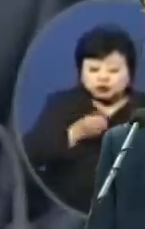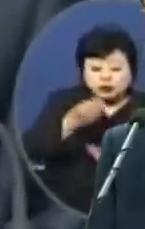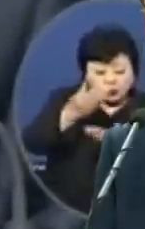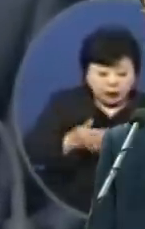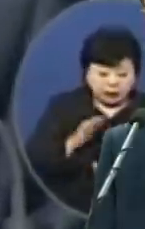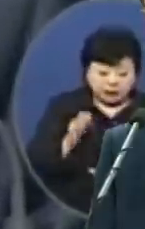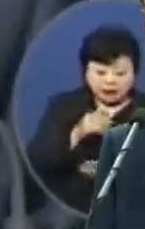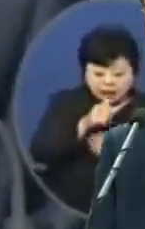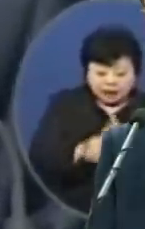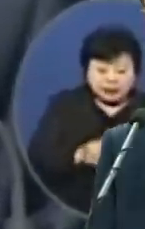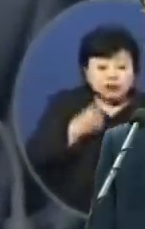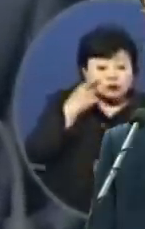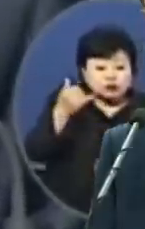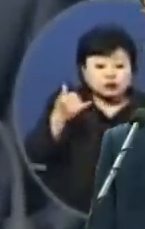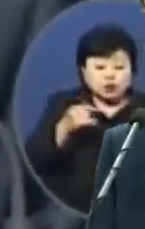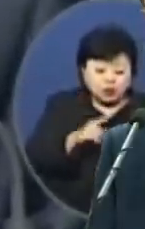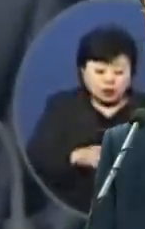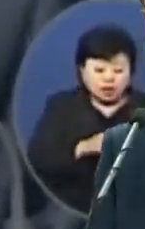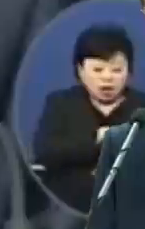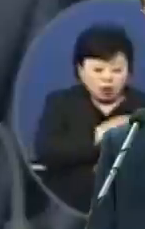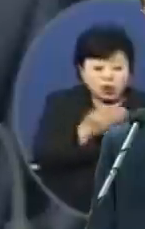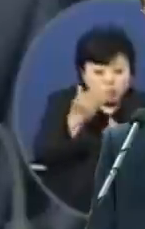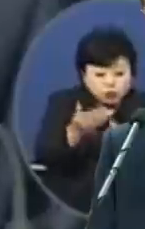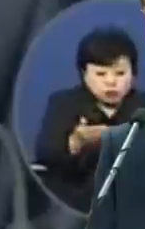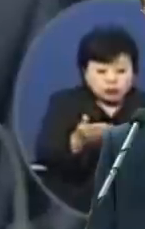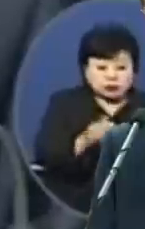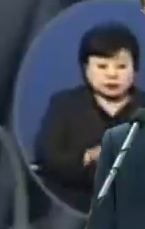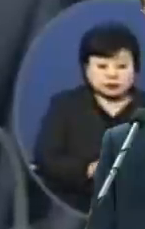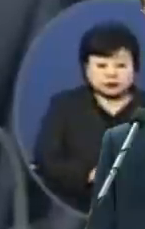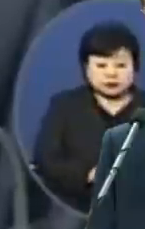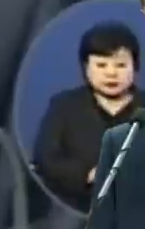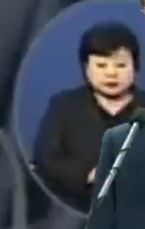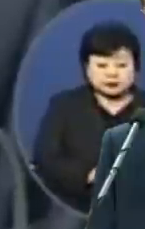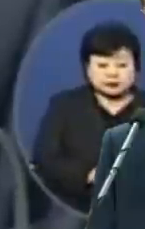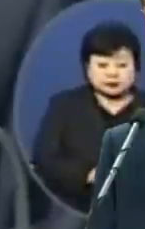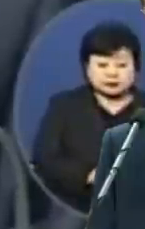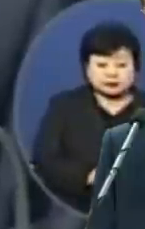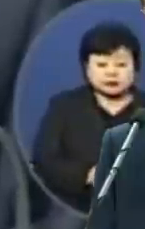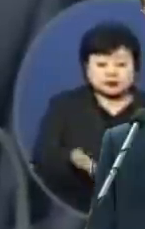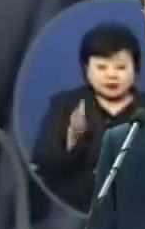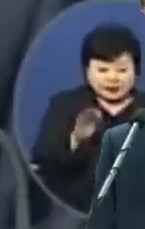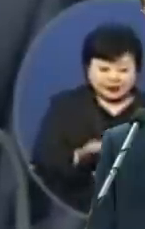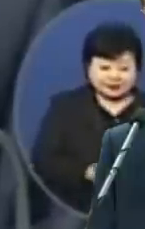것입니다. 하나님은 부모에게 이러한 고난을 주신 것입니다. 아, 그런데